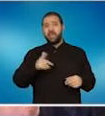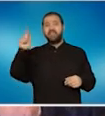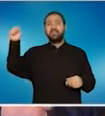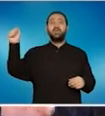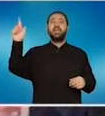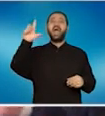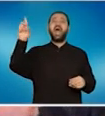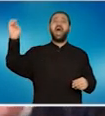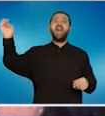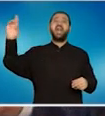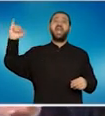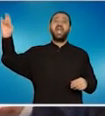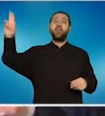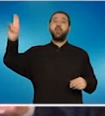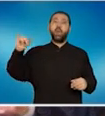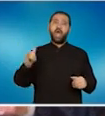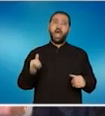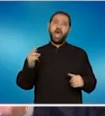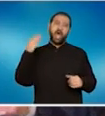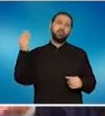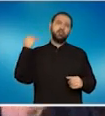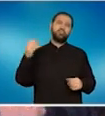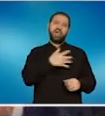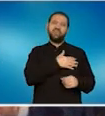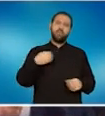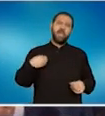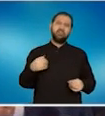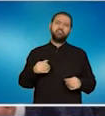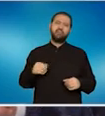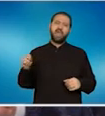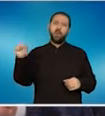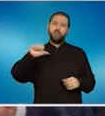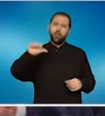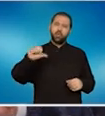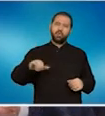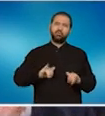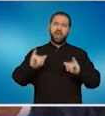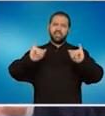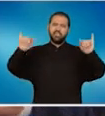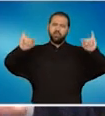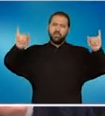Ploieștiul fiind în maximă dezvoltare la acea vreme, erau rafinăriile, erau toate cele acolo,